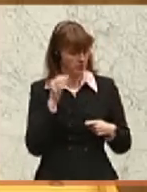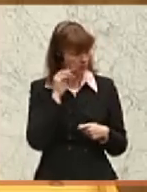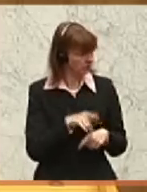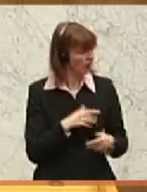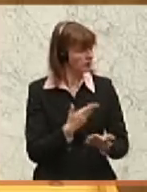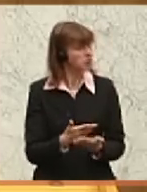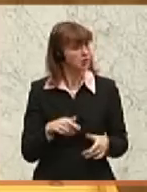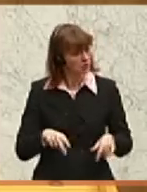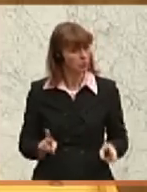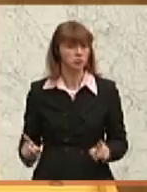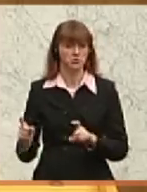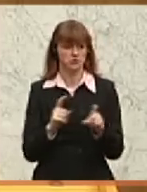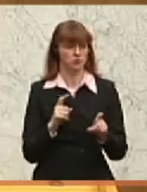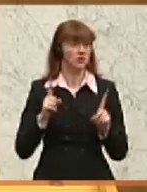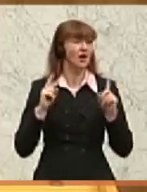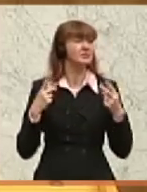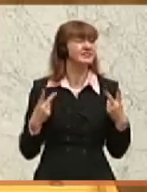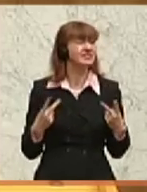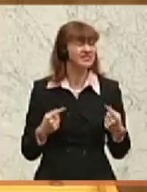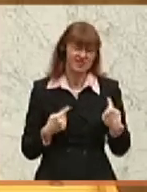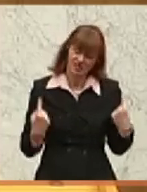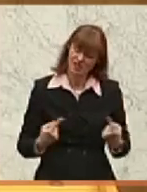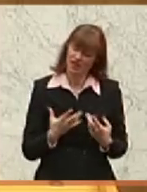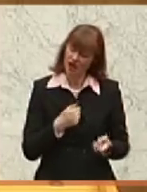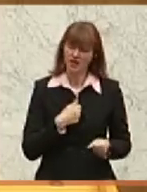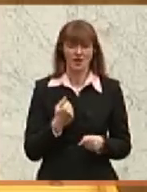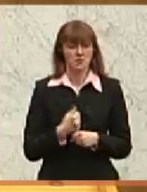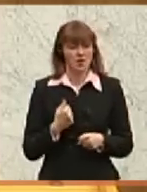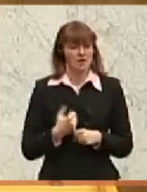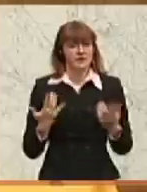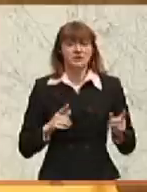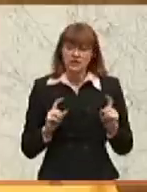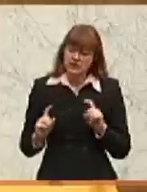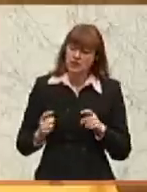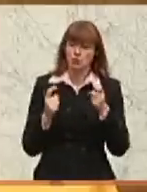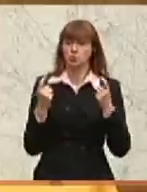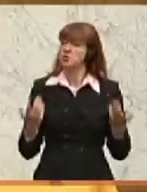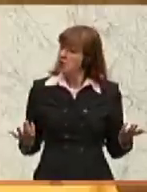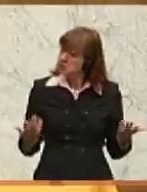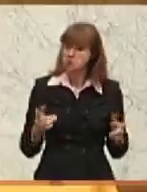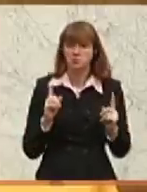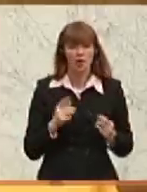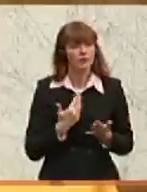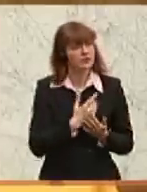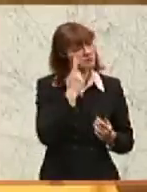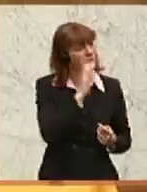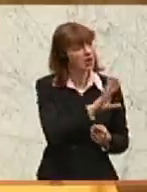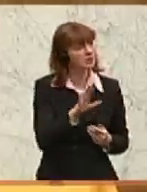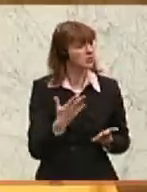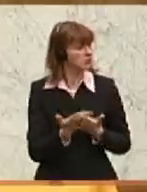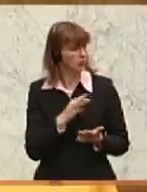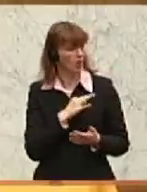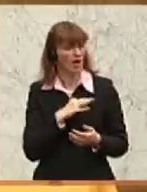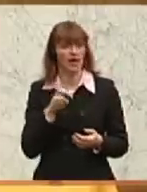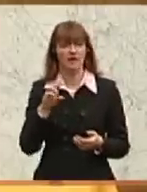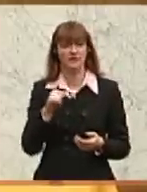diskutierenswert sind. Aber wichtig ist, dass wir uns endlich dran machen, das zu diskutieren. Auch die Vorbehalte, die Kollege Wittmann gebracht hat.